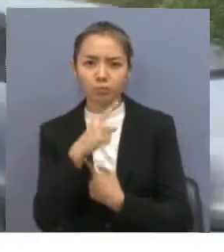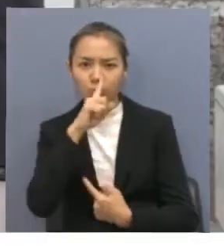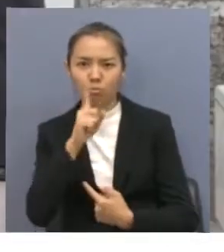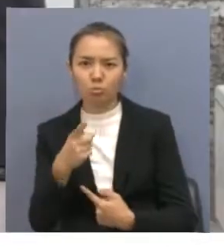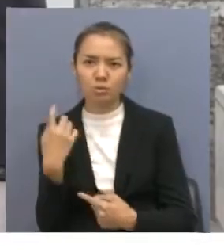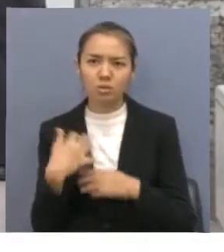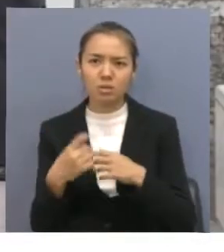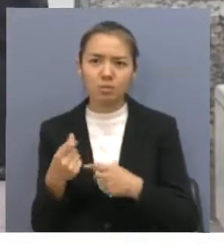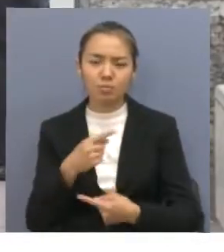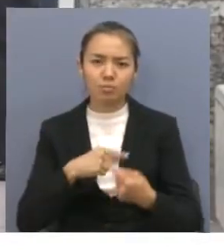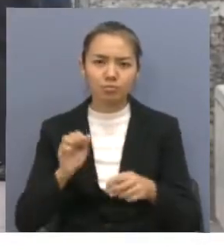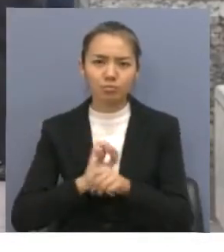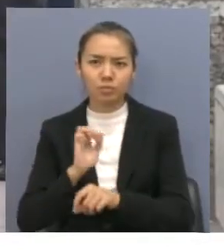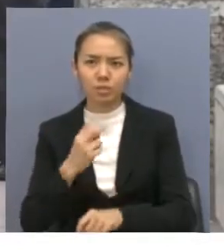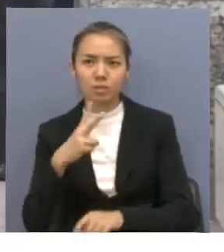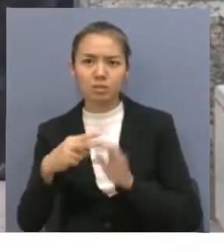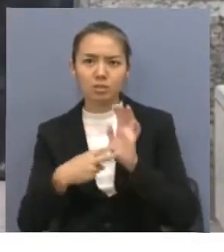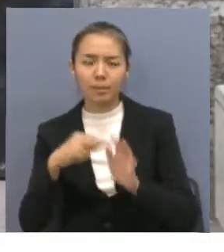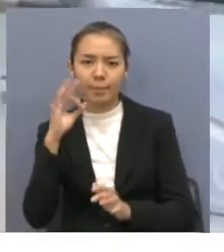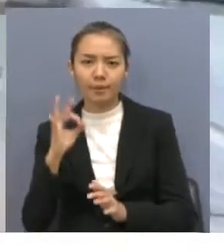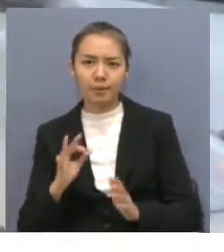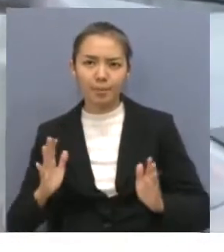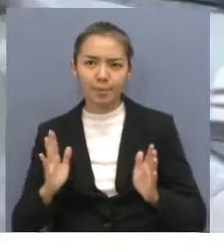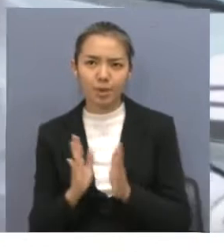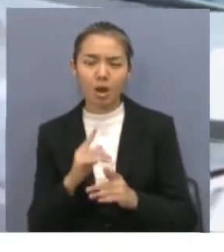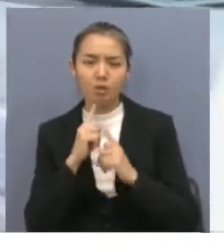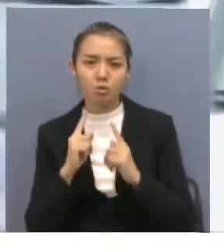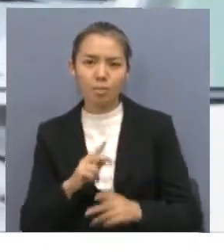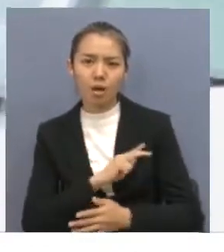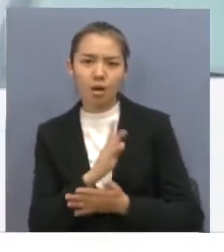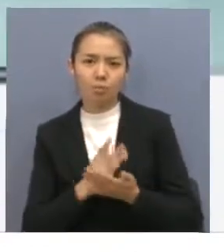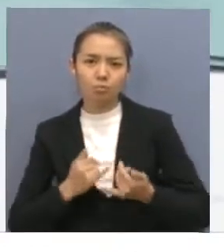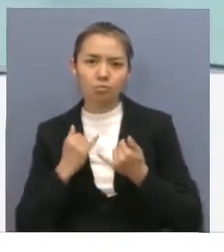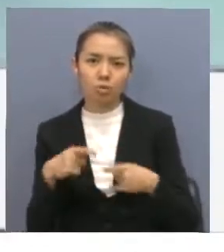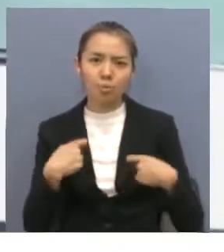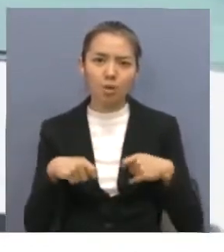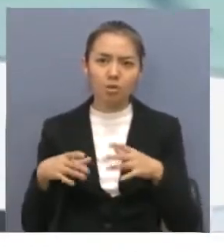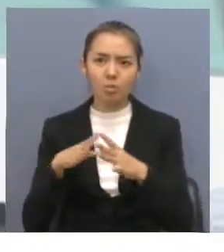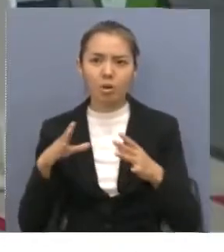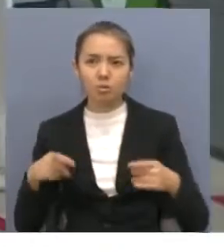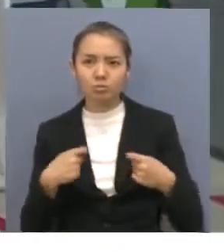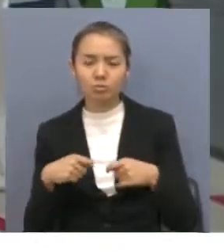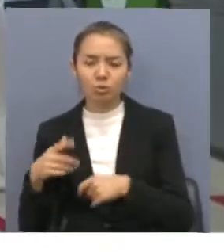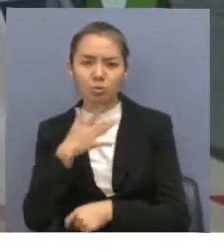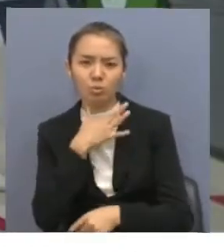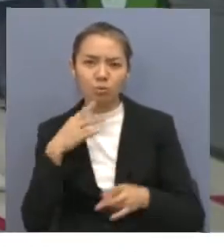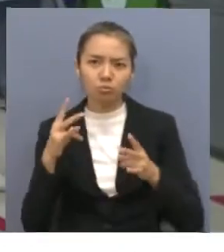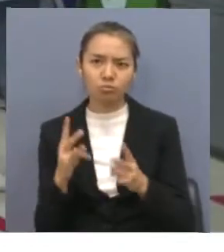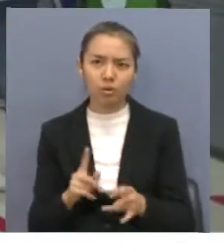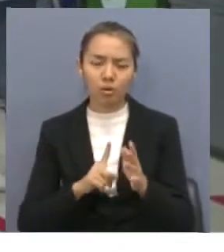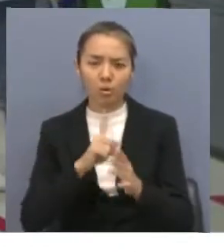өнім бірінші жартыжылдықта 1.8%-ке қысқарды. Әсіресе қызмет көрсету, сауда, көлік салалары жапа шекті. Жылдық